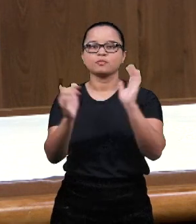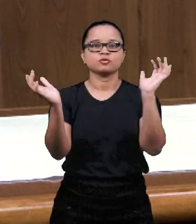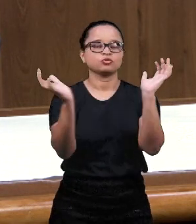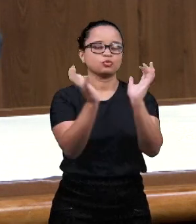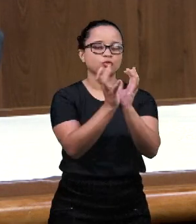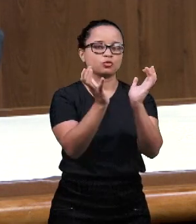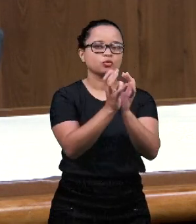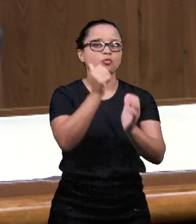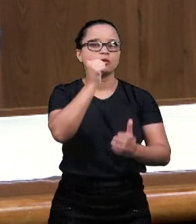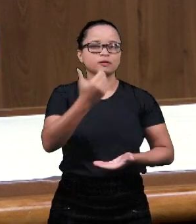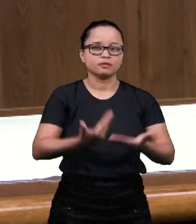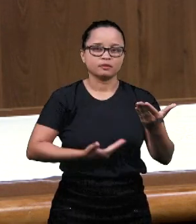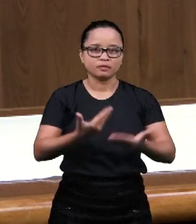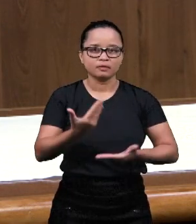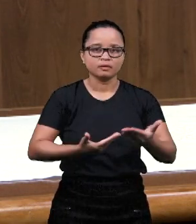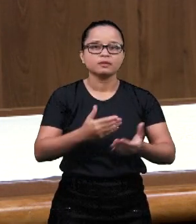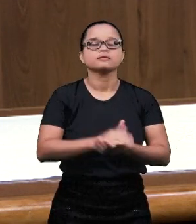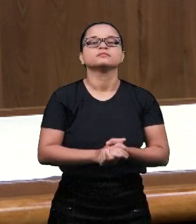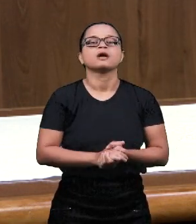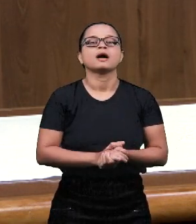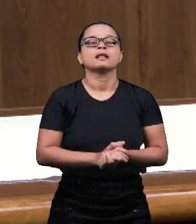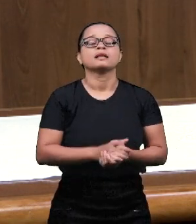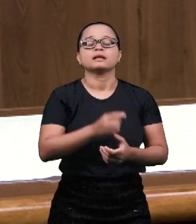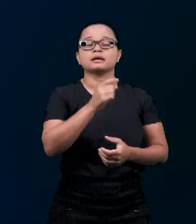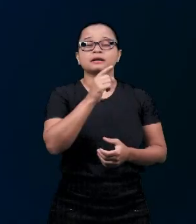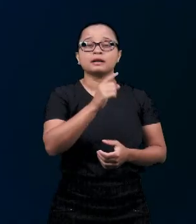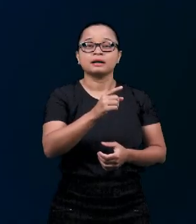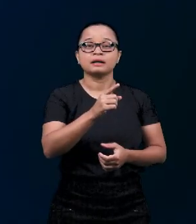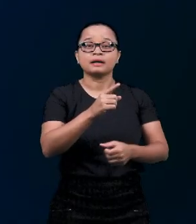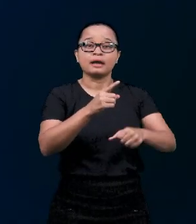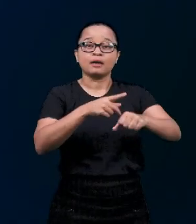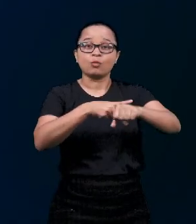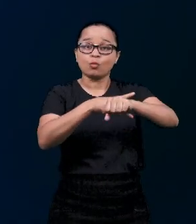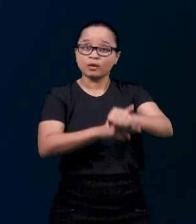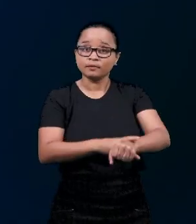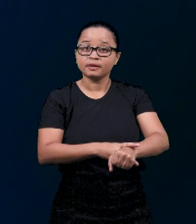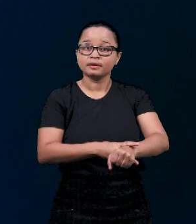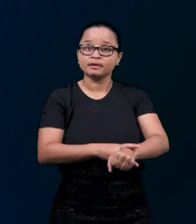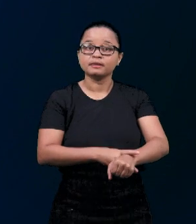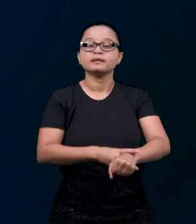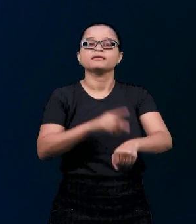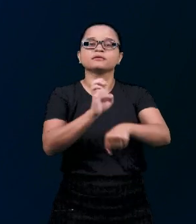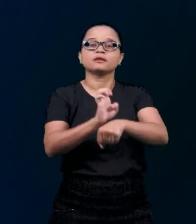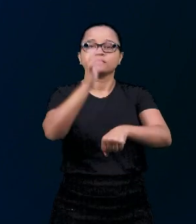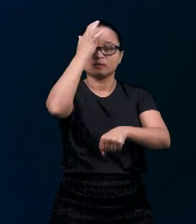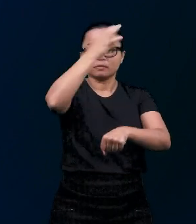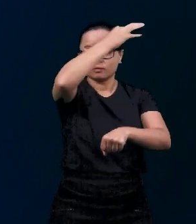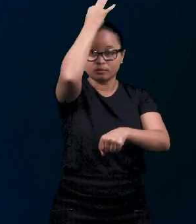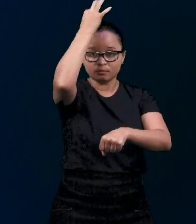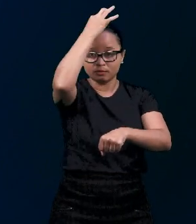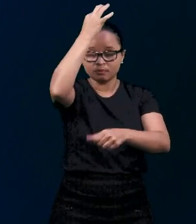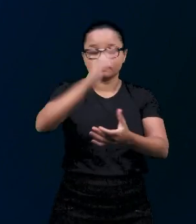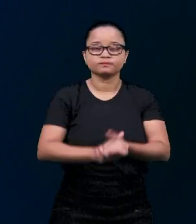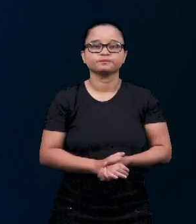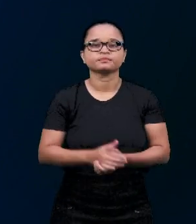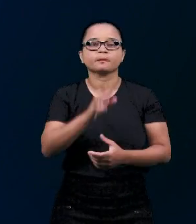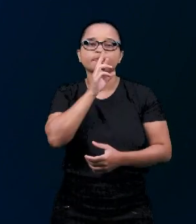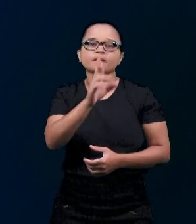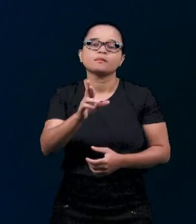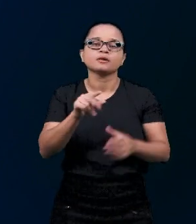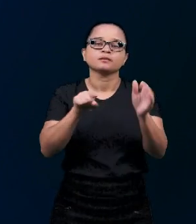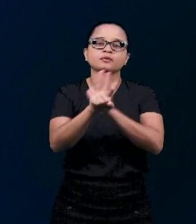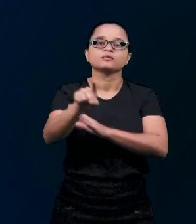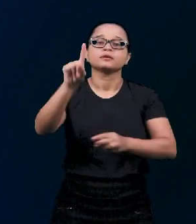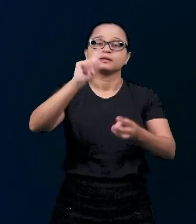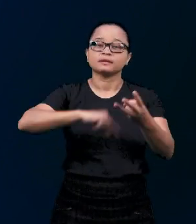de l'État de Espírito Santo. En réponse à la question numéro 3, nous avons dans la première lettre A un homme qui,